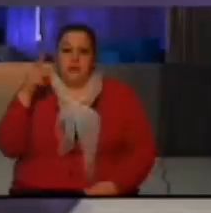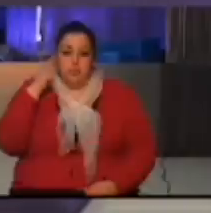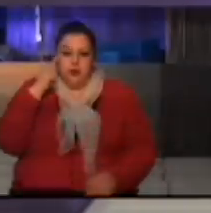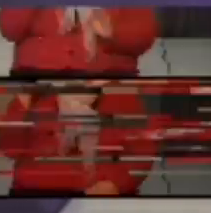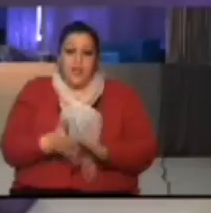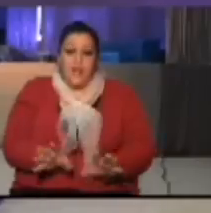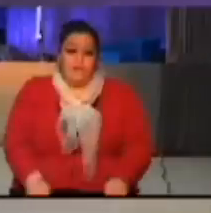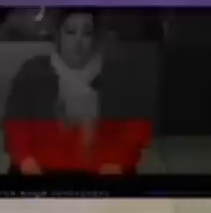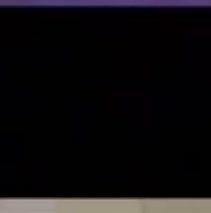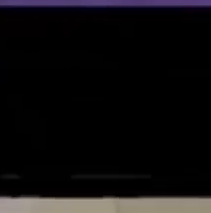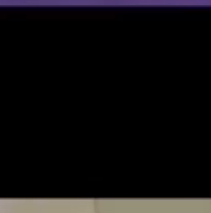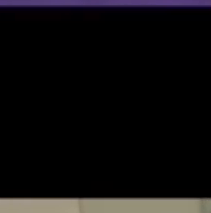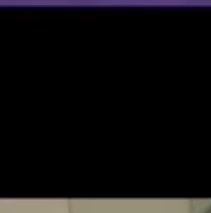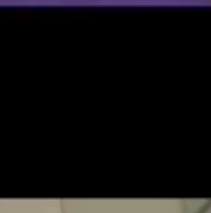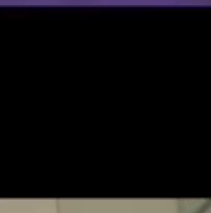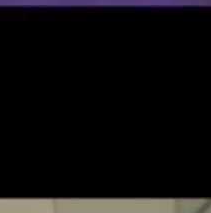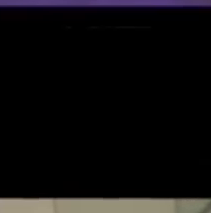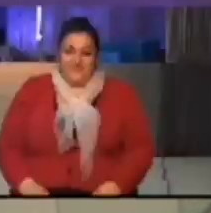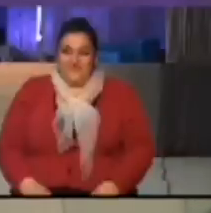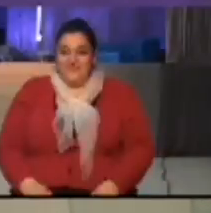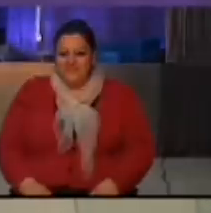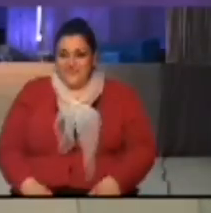ունենք, գիտես սիրուն ամեն ինչ գիտենք, շատ